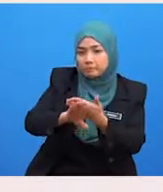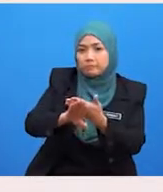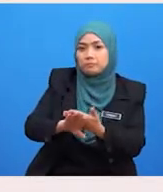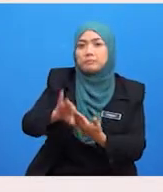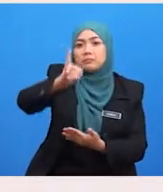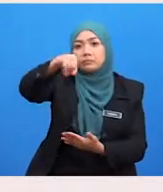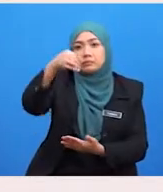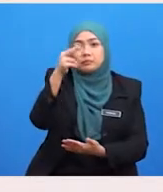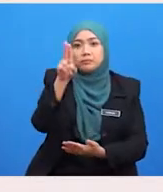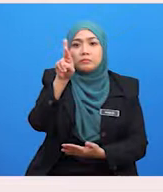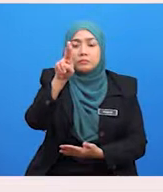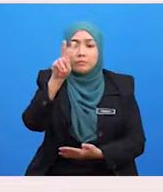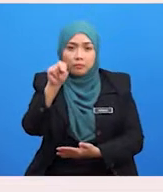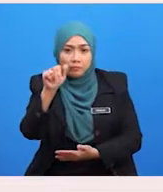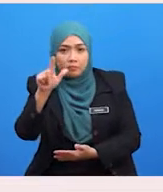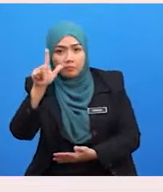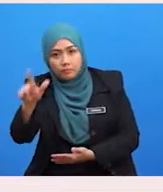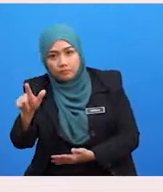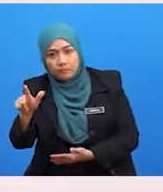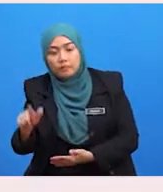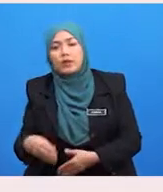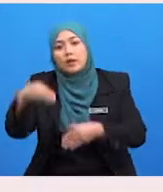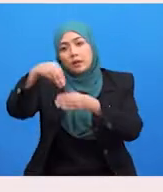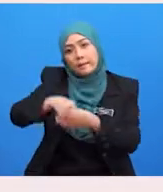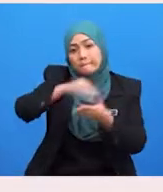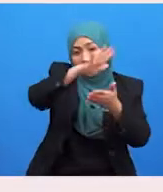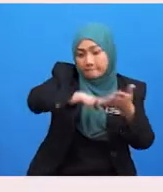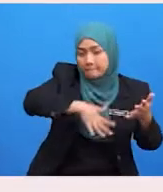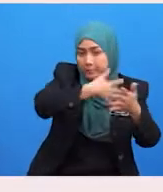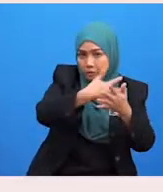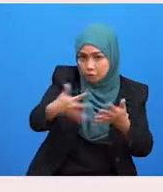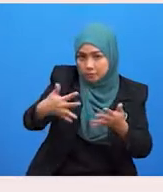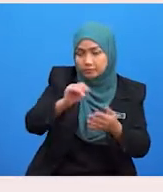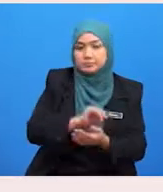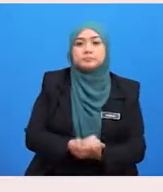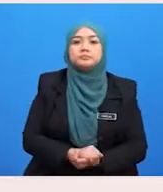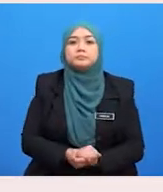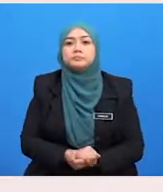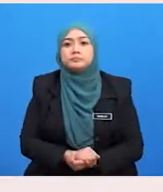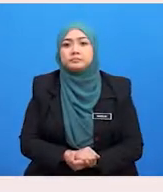am. Debit susut nilai kenderaan